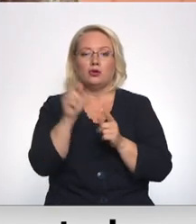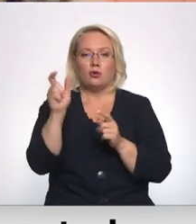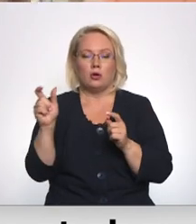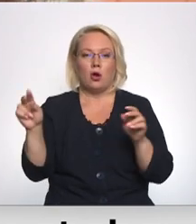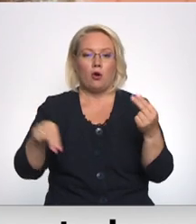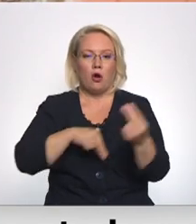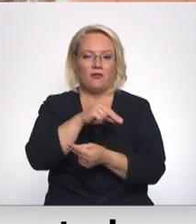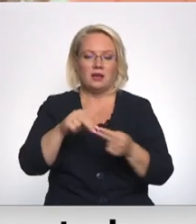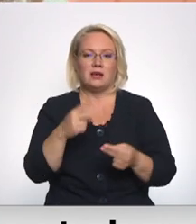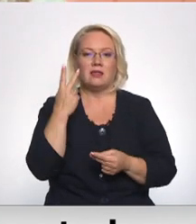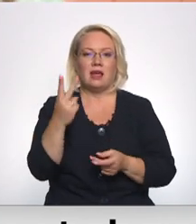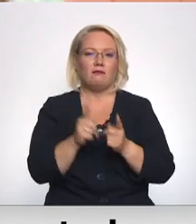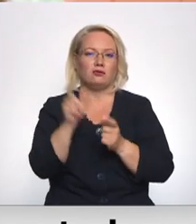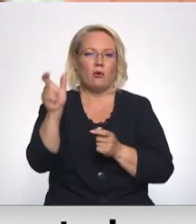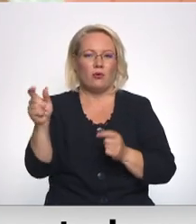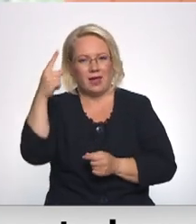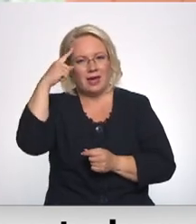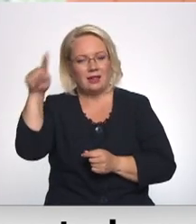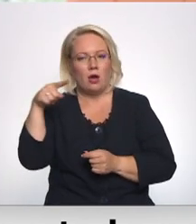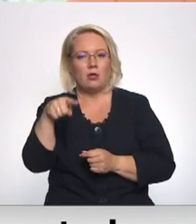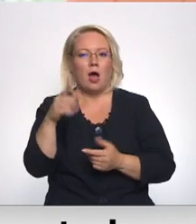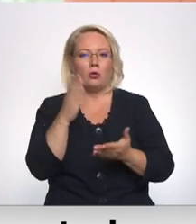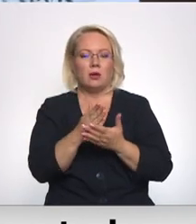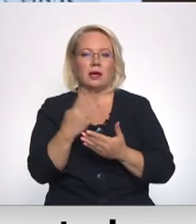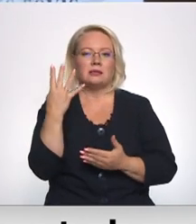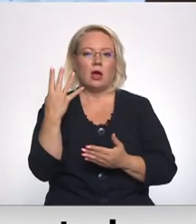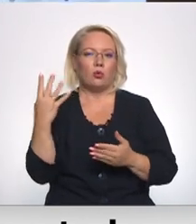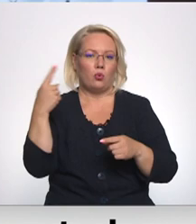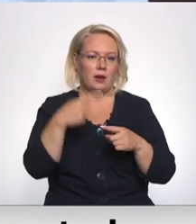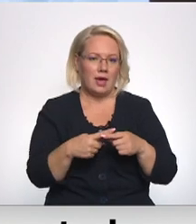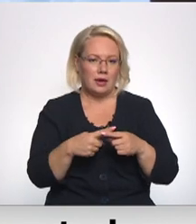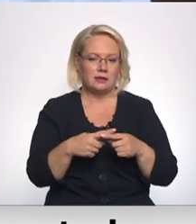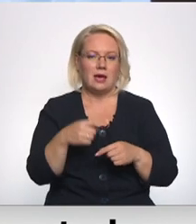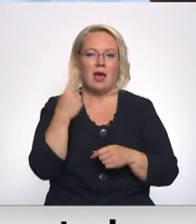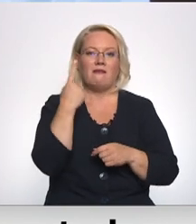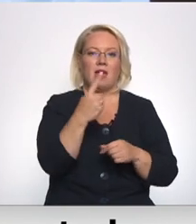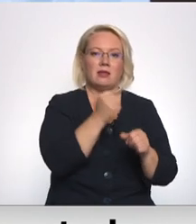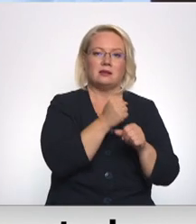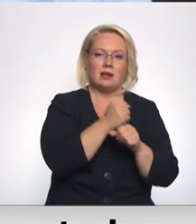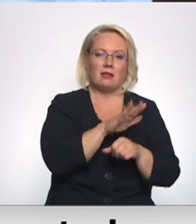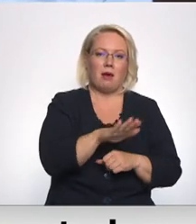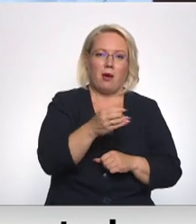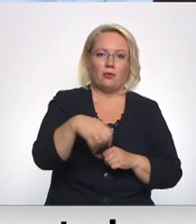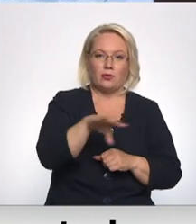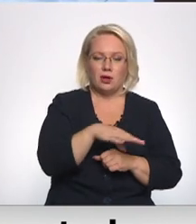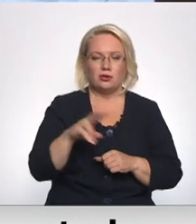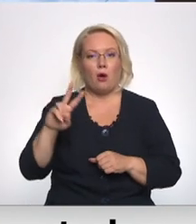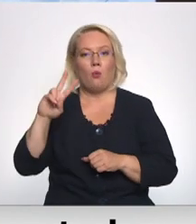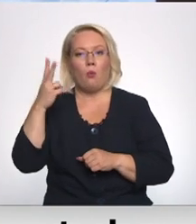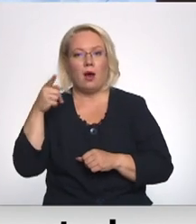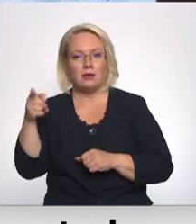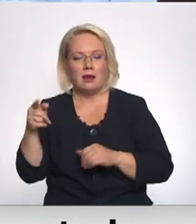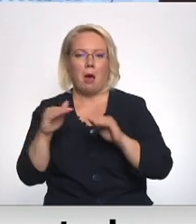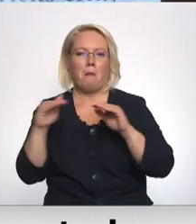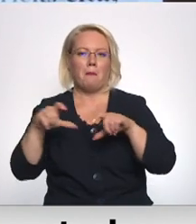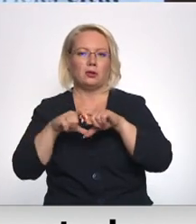Talsu pedagogu ideja, un tā notiek jau 4. Reizi. Viena darbojas pirmsskolas izglītībā, otra mūzikas pasaulē ievada